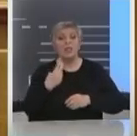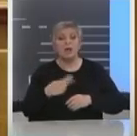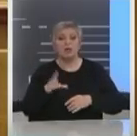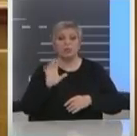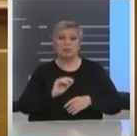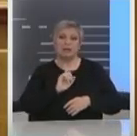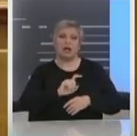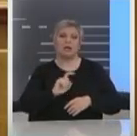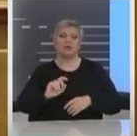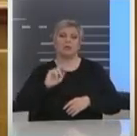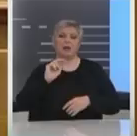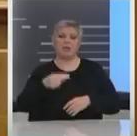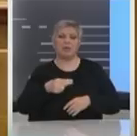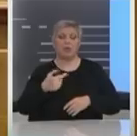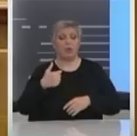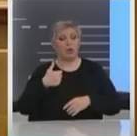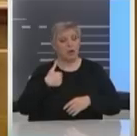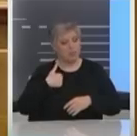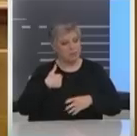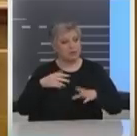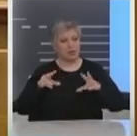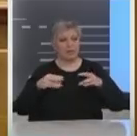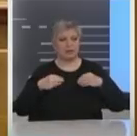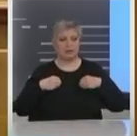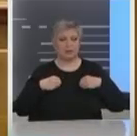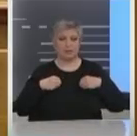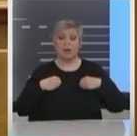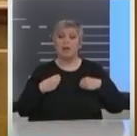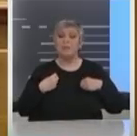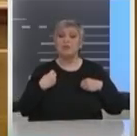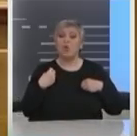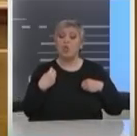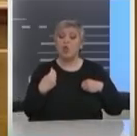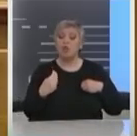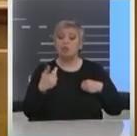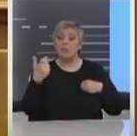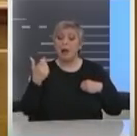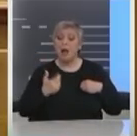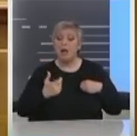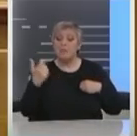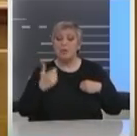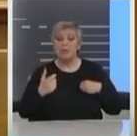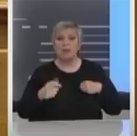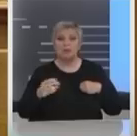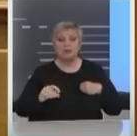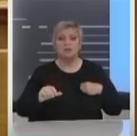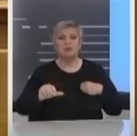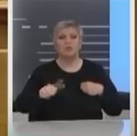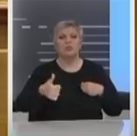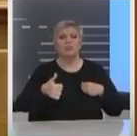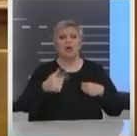πρώτη δώσαμε επίδομα από το πρώτο παιδί με εισοδηματικά κριτήρια,